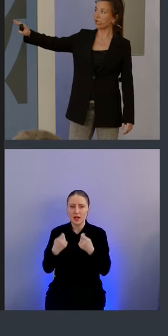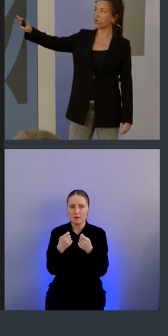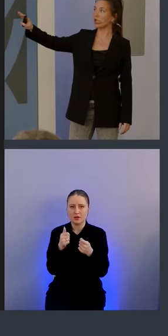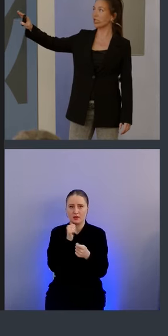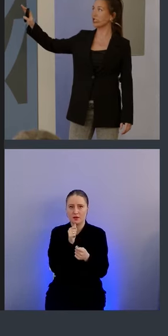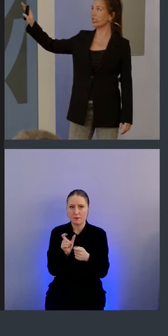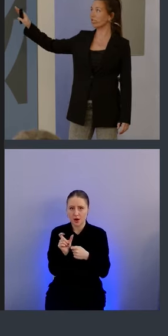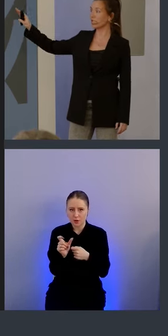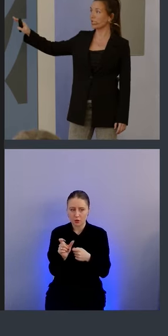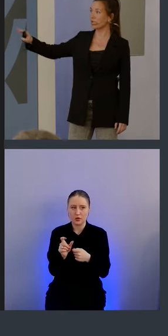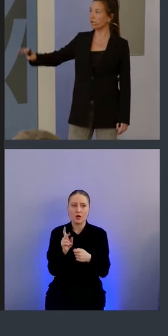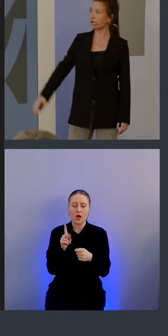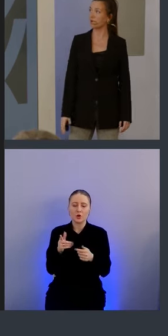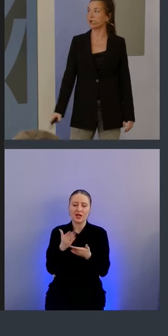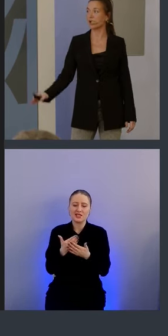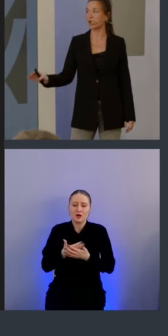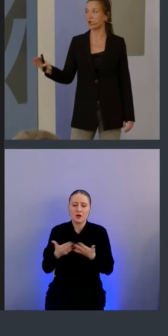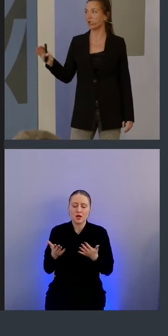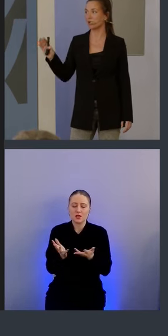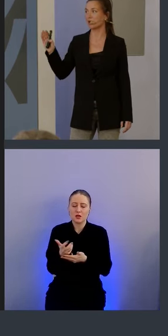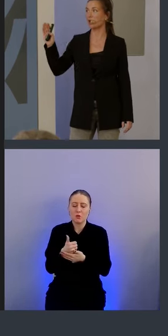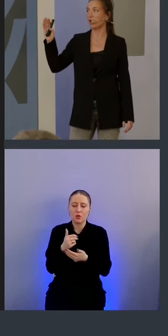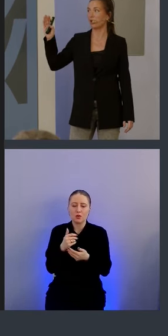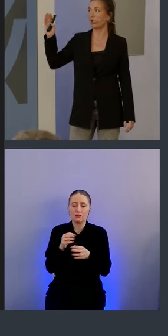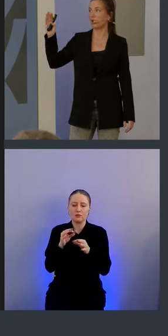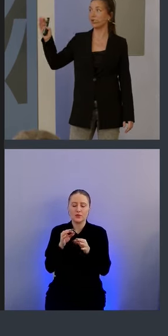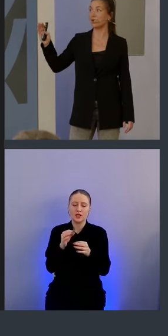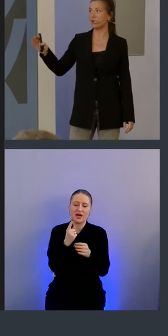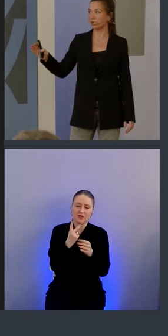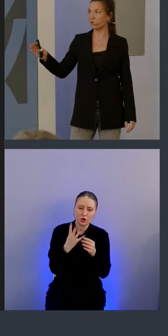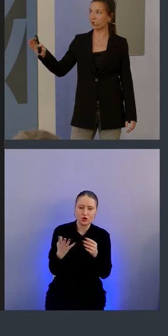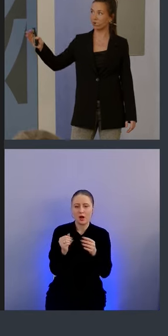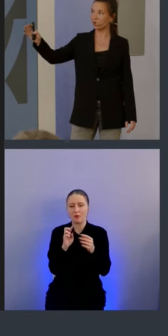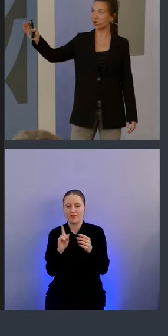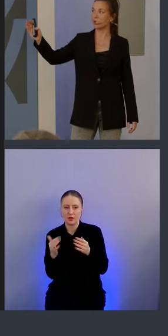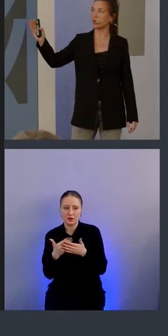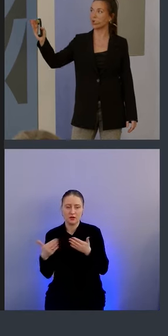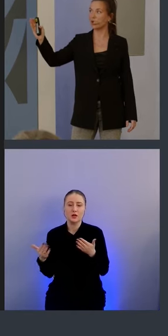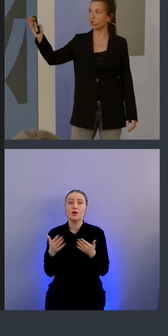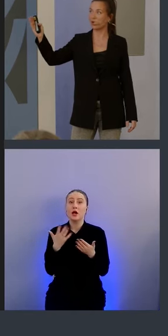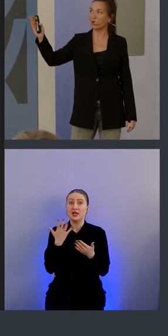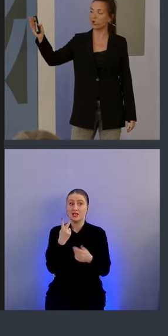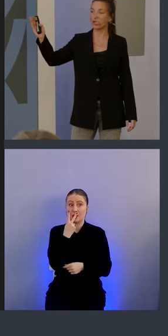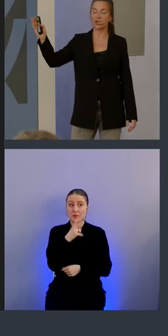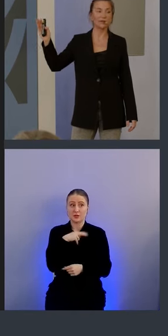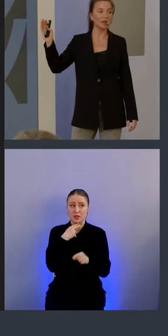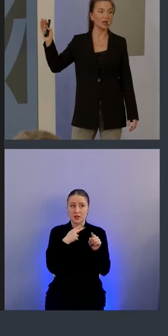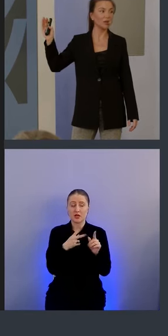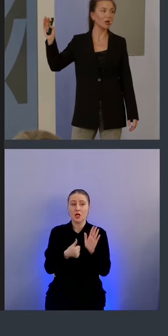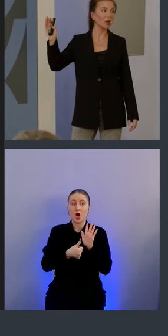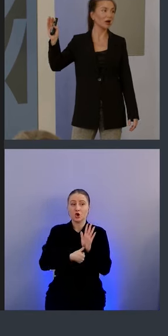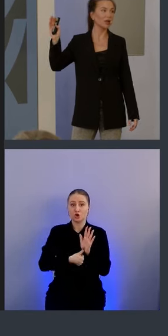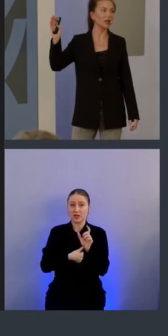паролей, содержащих разный набор символов и разное количество этих символов. Собственно, вот если посмотреть там на